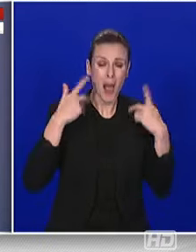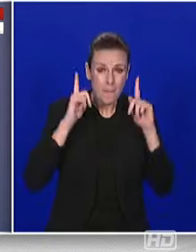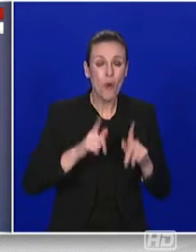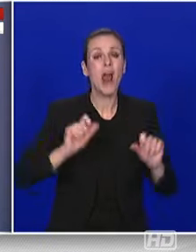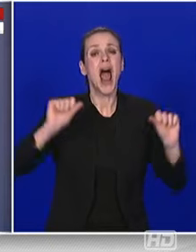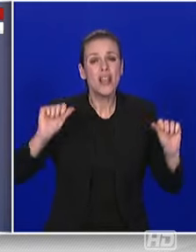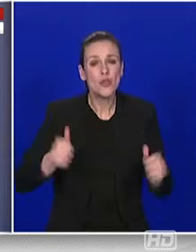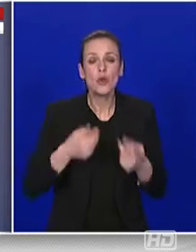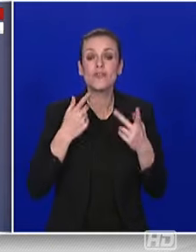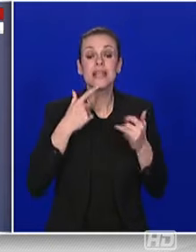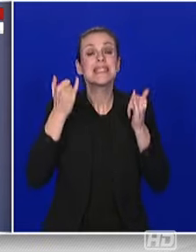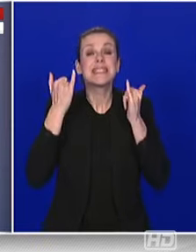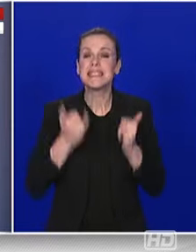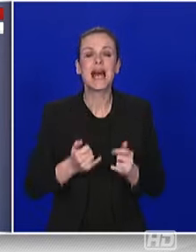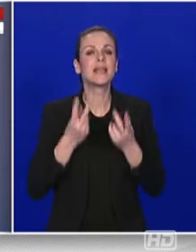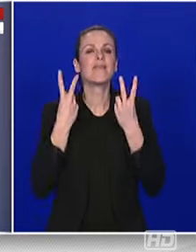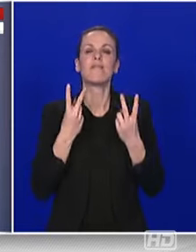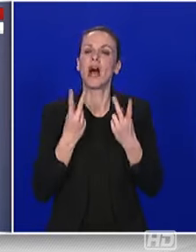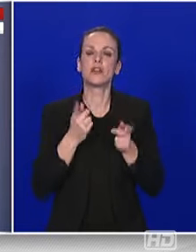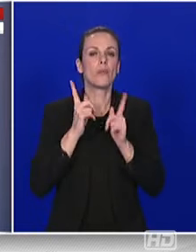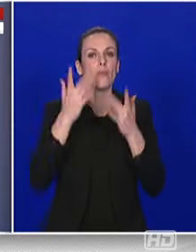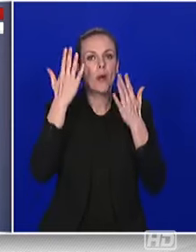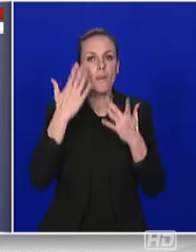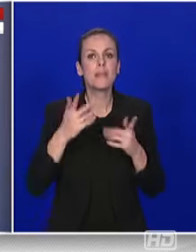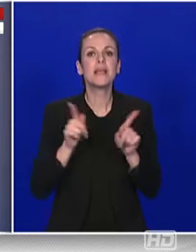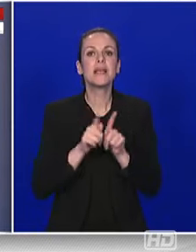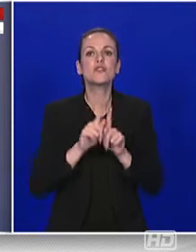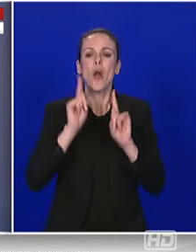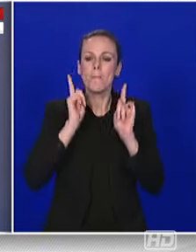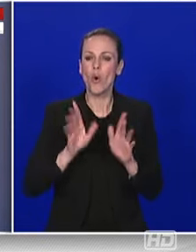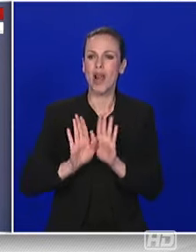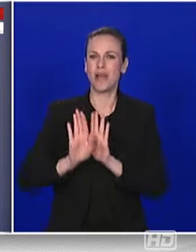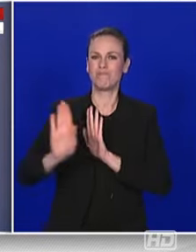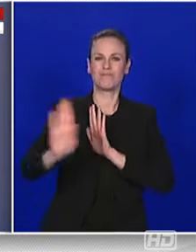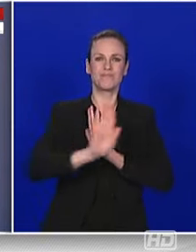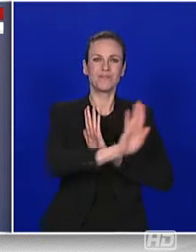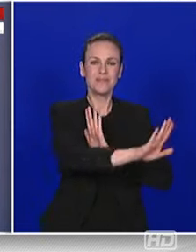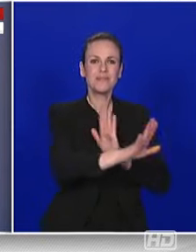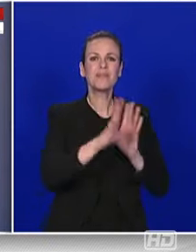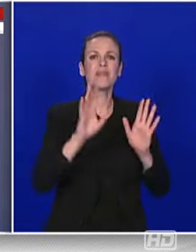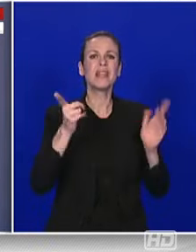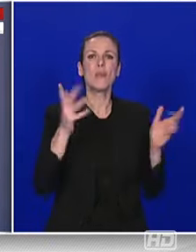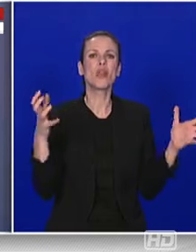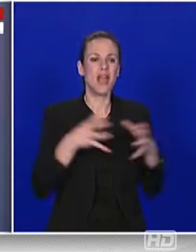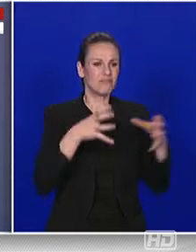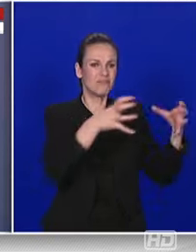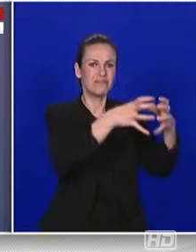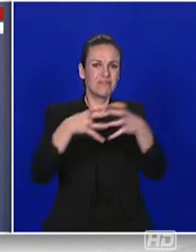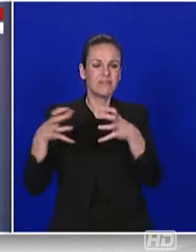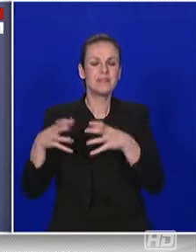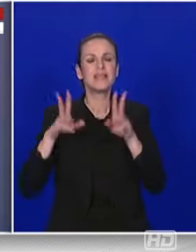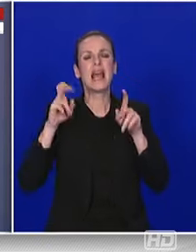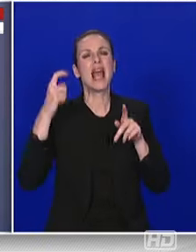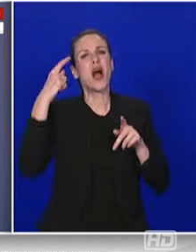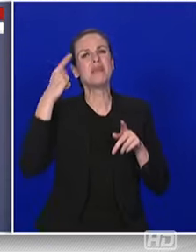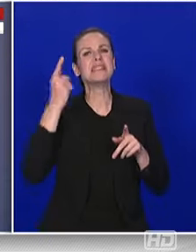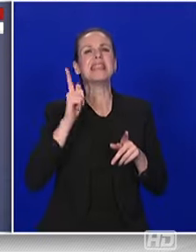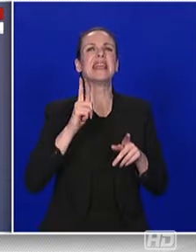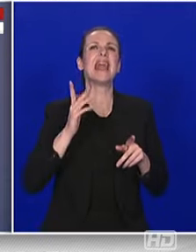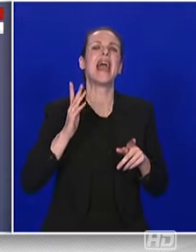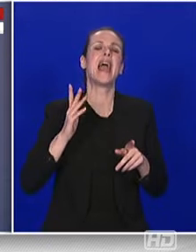došli do toga da treba voditi računa i o socijalnom distanciranju. Koliko god možda ono nepopularno zvučalo, ali